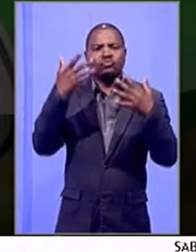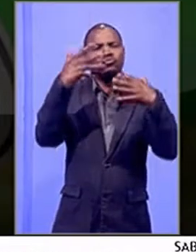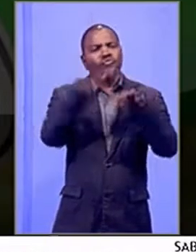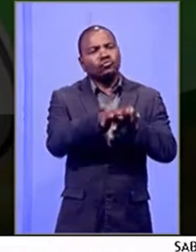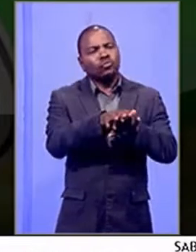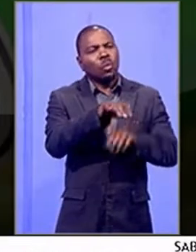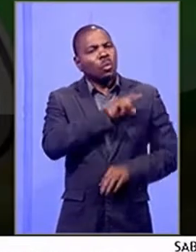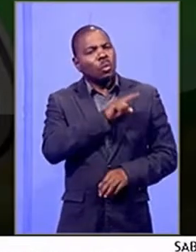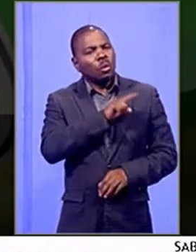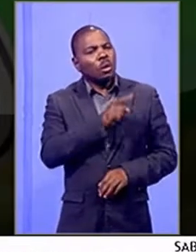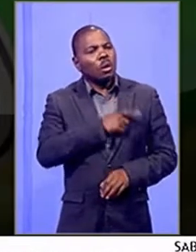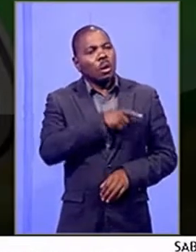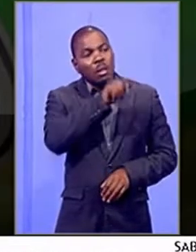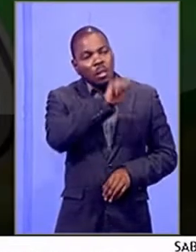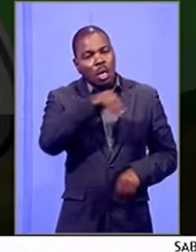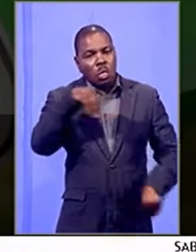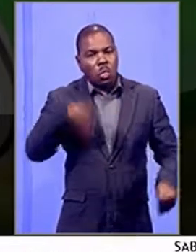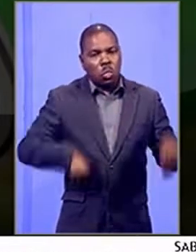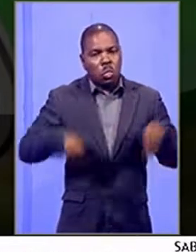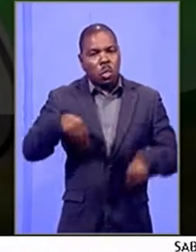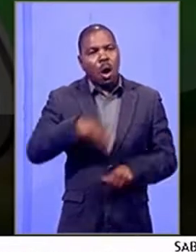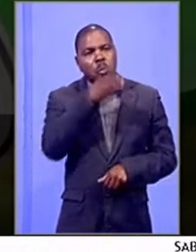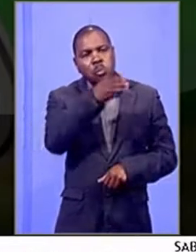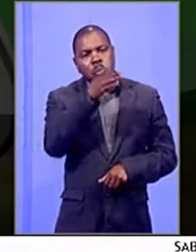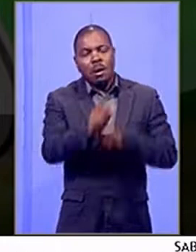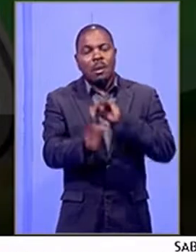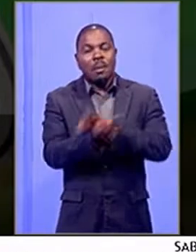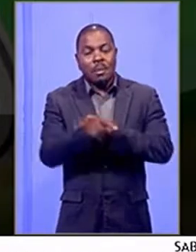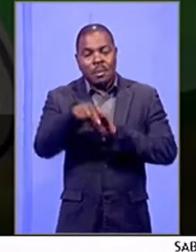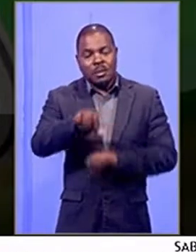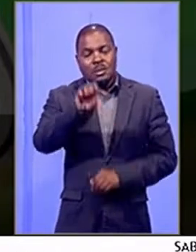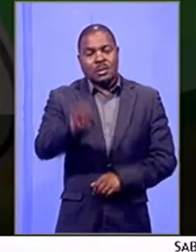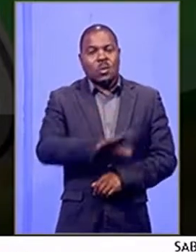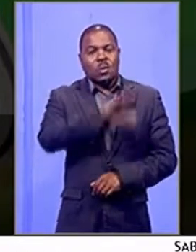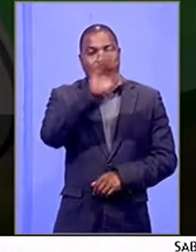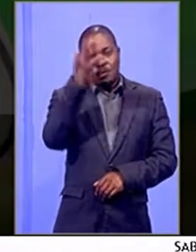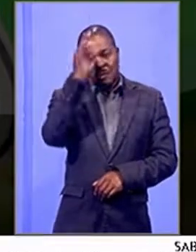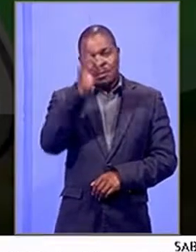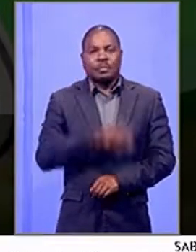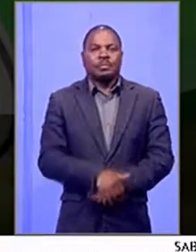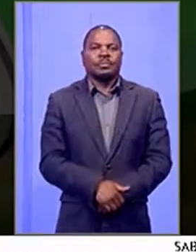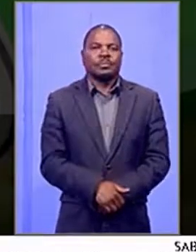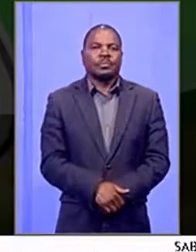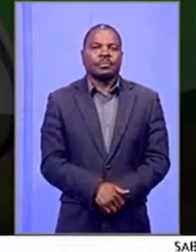na le bogwenegwene bo ntse bo diragala mo pusong ya rona ya naga ya rona ya Aforika Borwa.